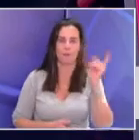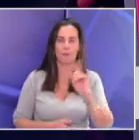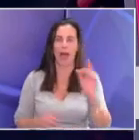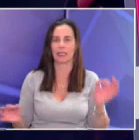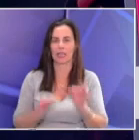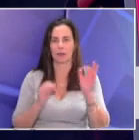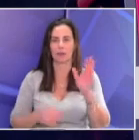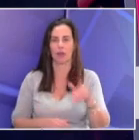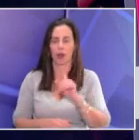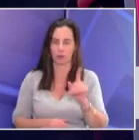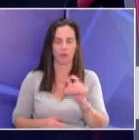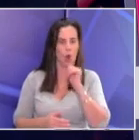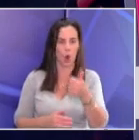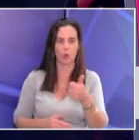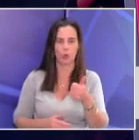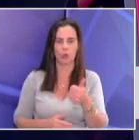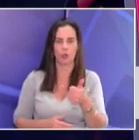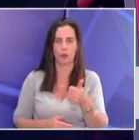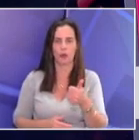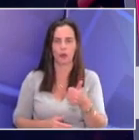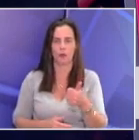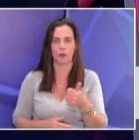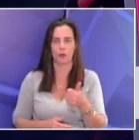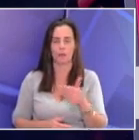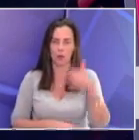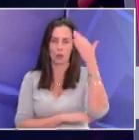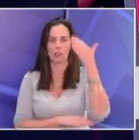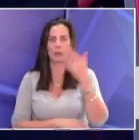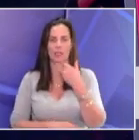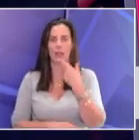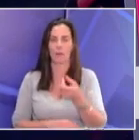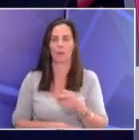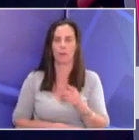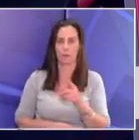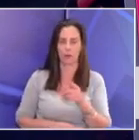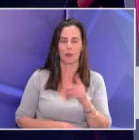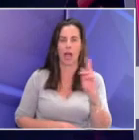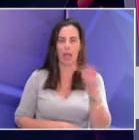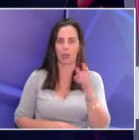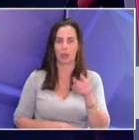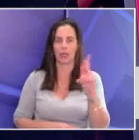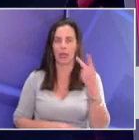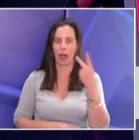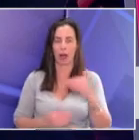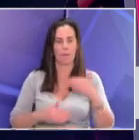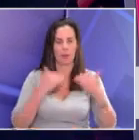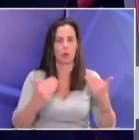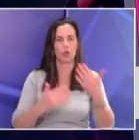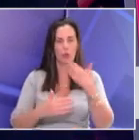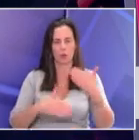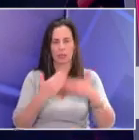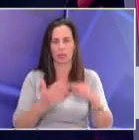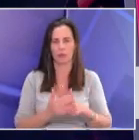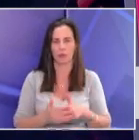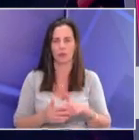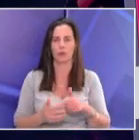בתקסים, וגם די דחו את ההתבטאויות של מדינת ישראל באמת. נזכיר שהקהילה הזאת היא קהילה פרוגרסיבית, יהודית. נכון,